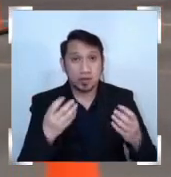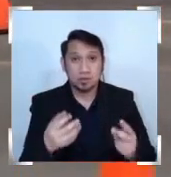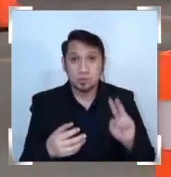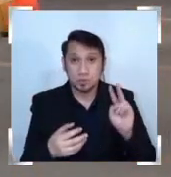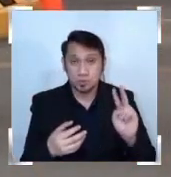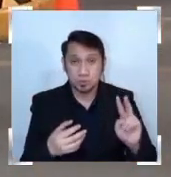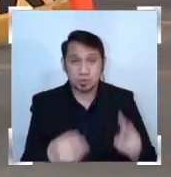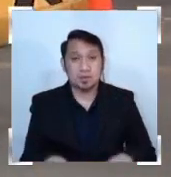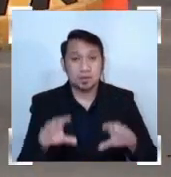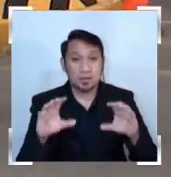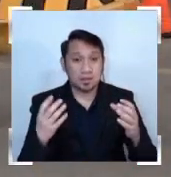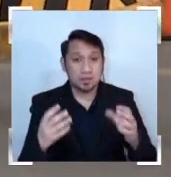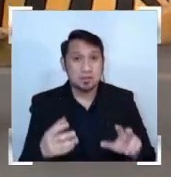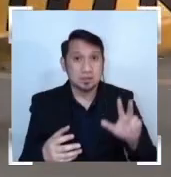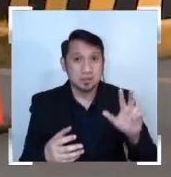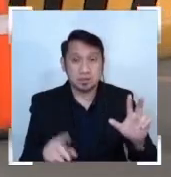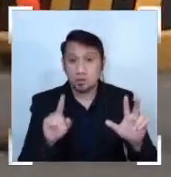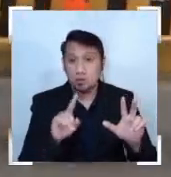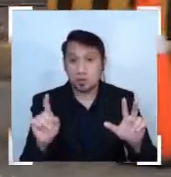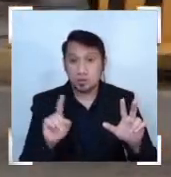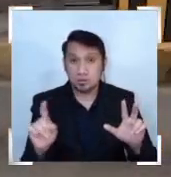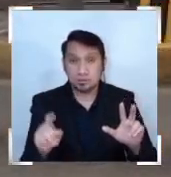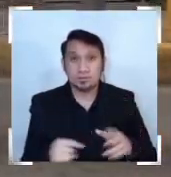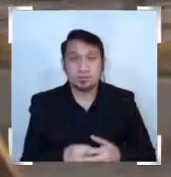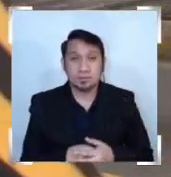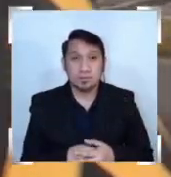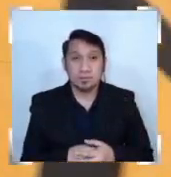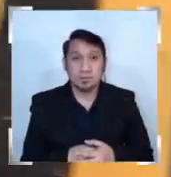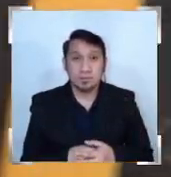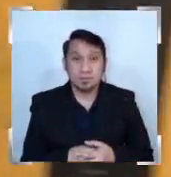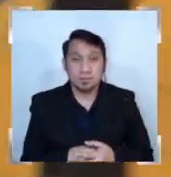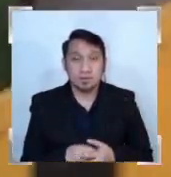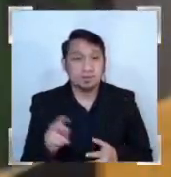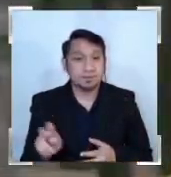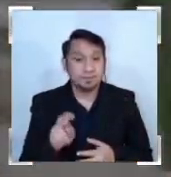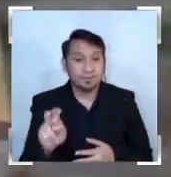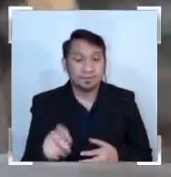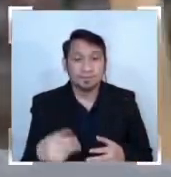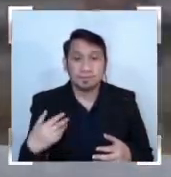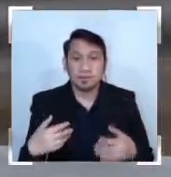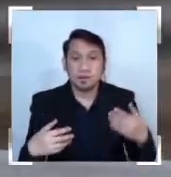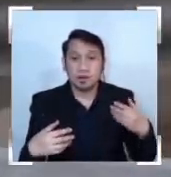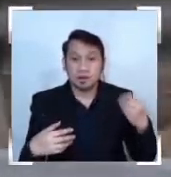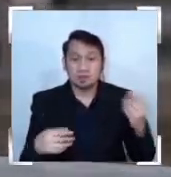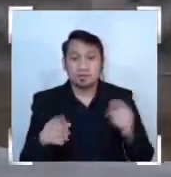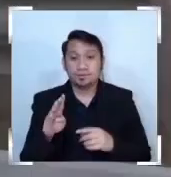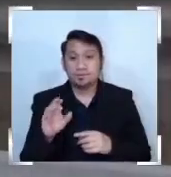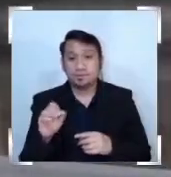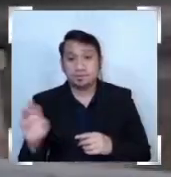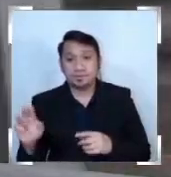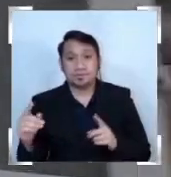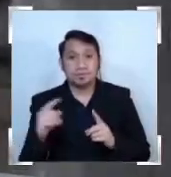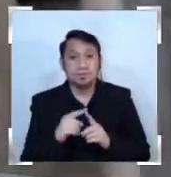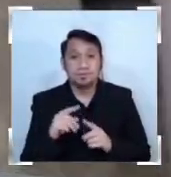2, at 100 pesos na ang babayaran ng Class 3 na babiyahe mula Cavitex Longos, Bacoor Entry hanggang